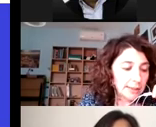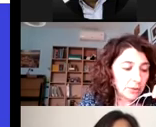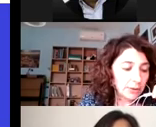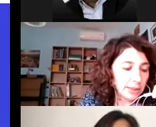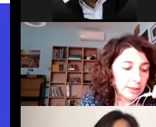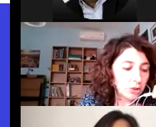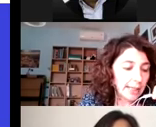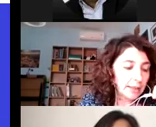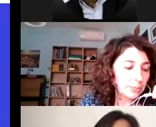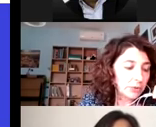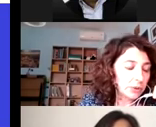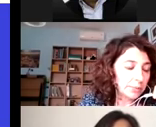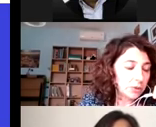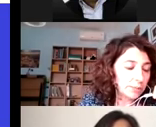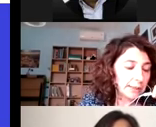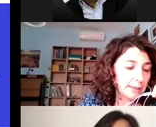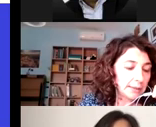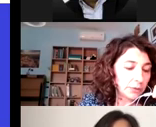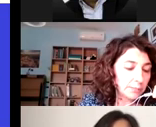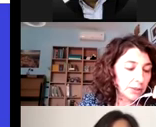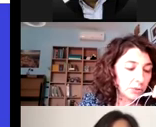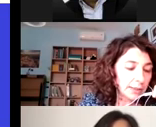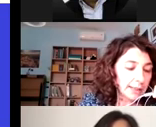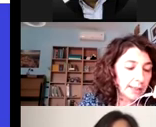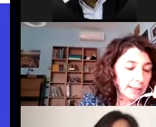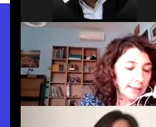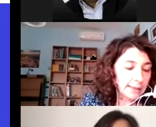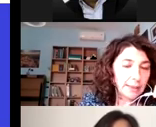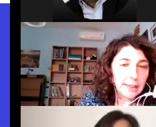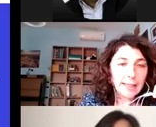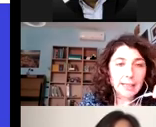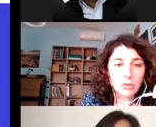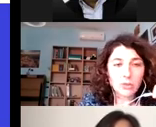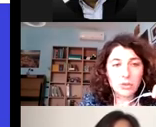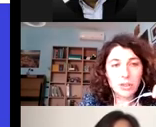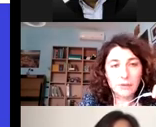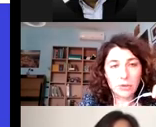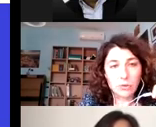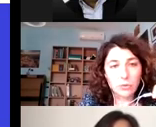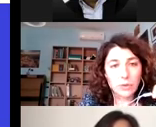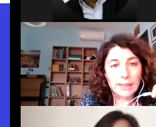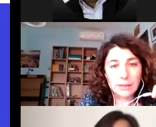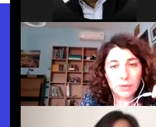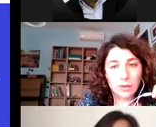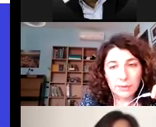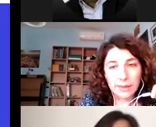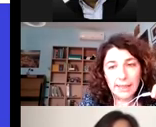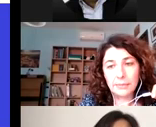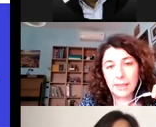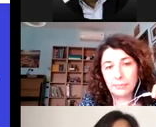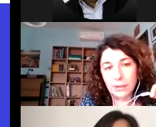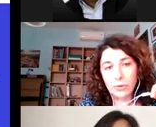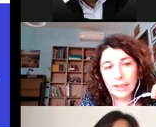utilizzano i media digitali come fonte principale di informazione eh nel caso specifico comunque della situazione